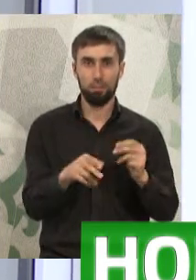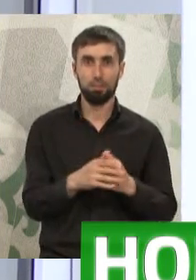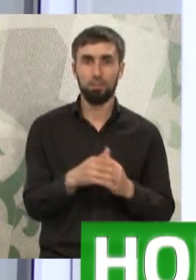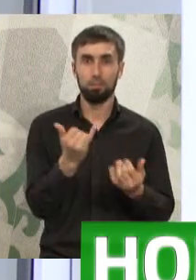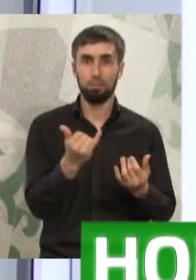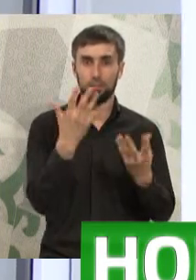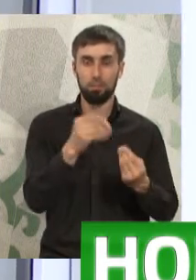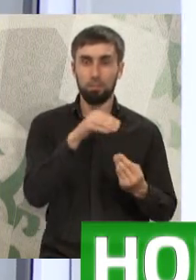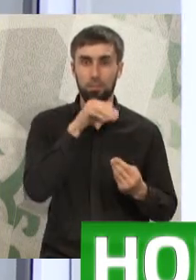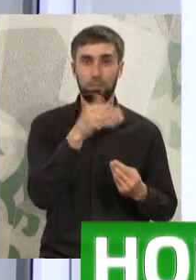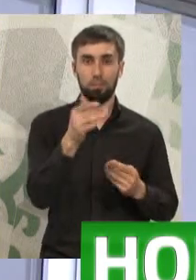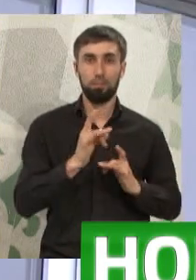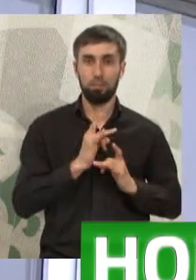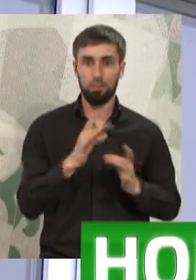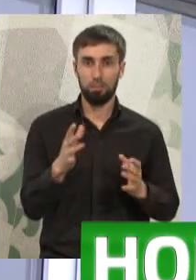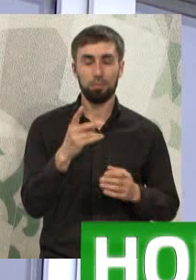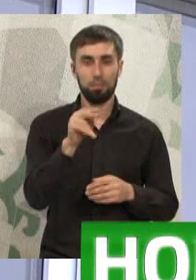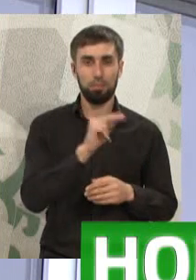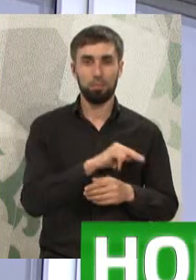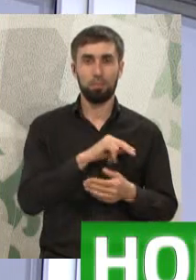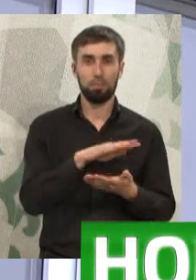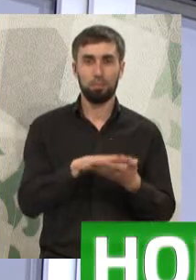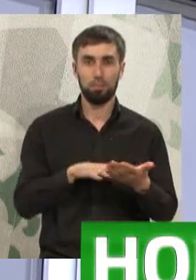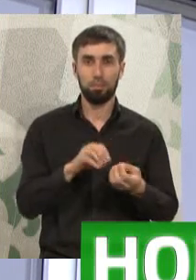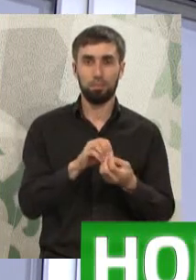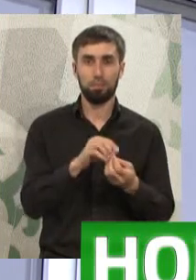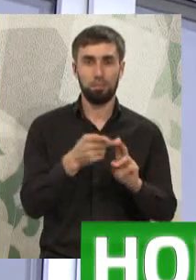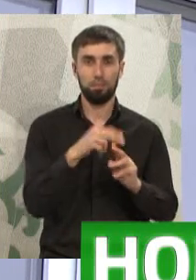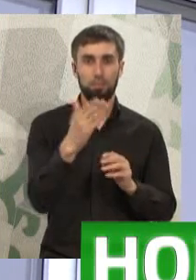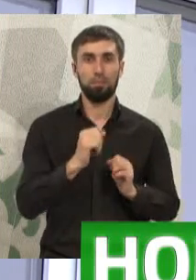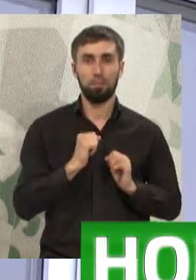праздник работники скорой помощи на посту. Вот они, настоящие